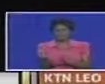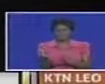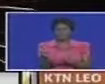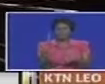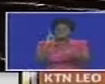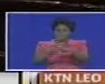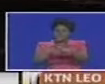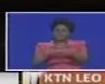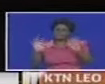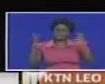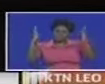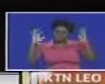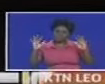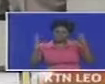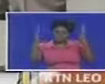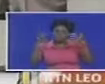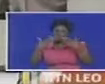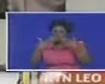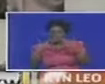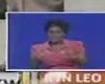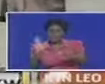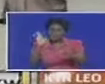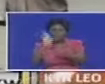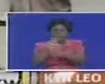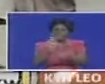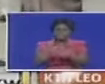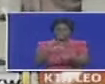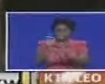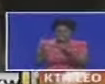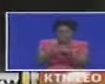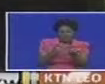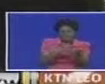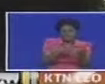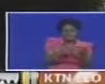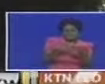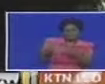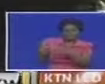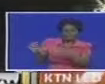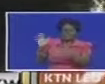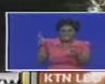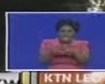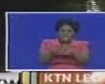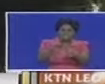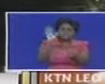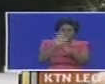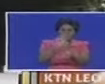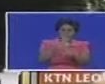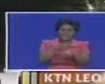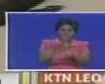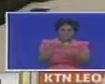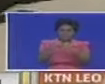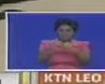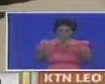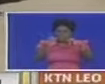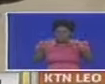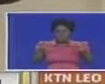Wakati msimu wa sherehe unapofika kikomo, ni wengi wanaohesabu hasara ya kuibua mali zao, huku wengi wakiishi na kutangamana na wahalifu